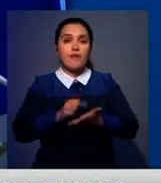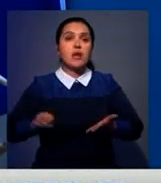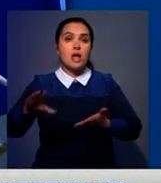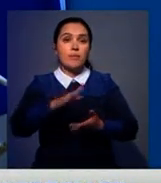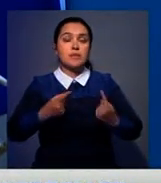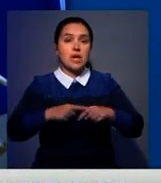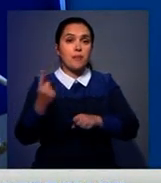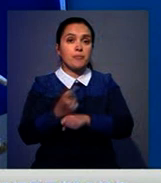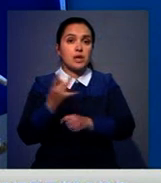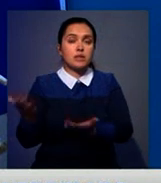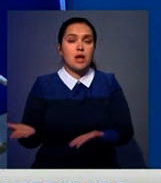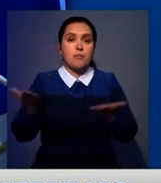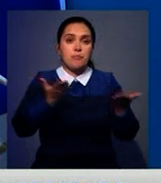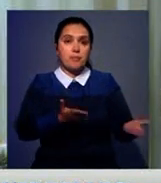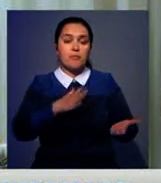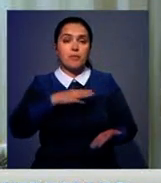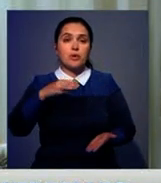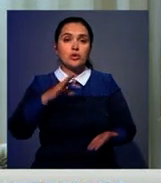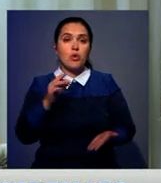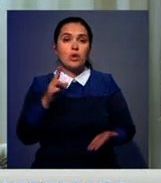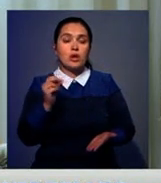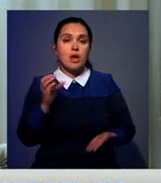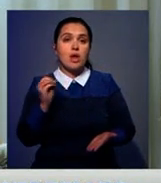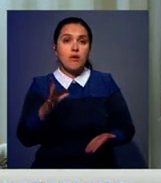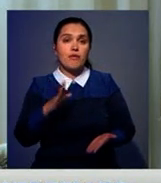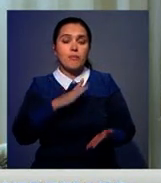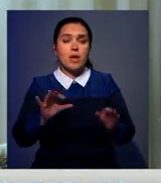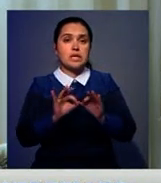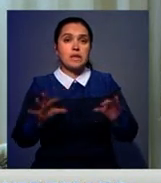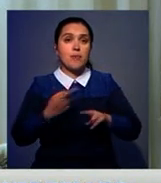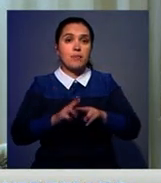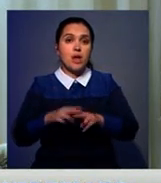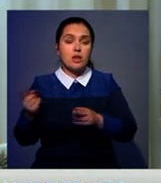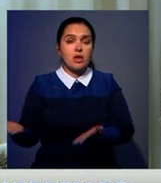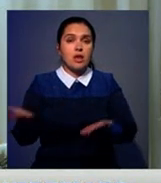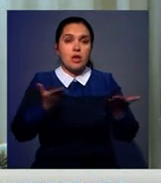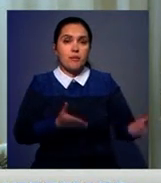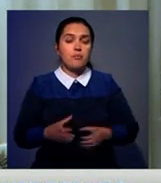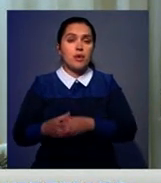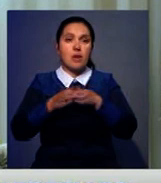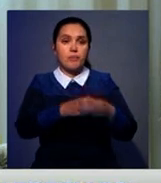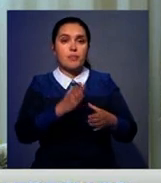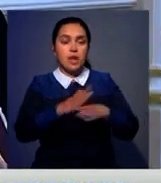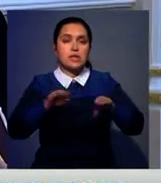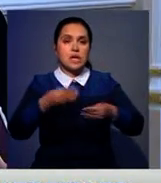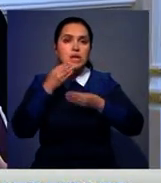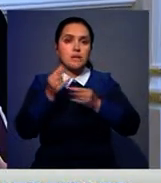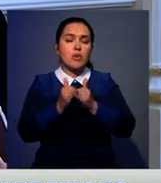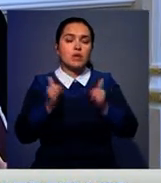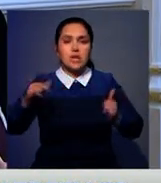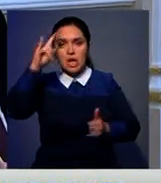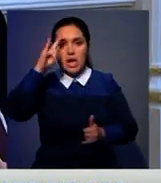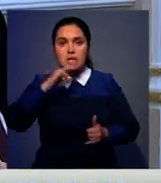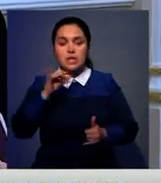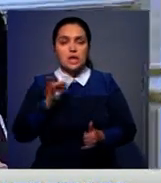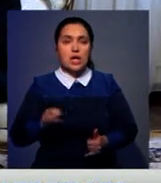впервые приехал по приглашению президента страны. Касым-Жомарт Токаев подчеркнул, этот визит придаст дополнительный импульс развитию связи между Казахстаном